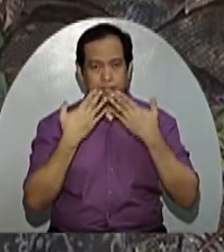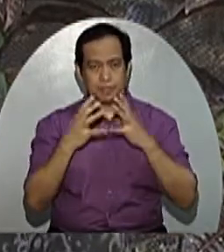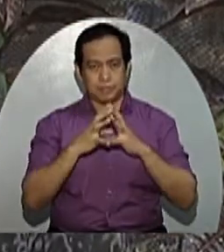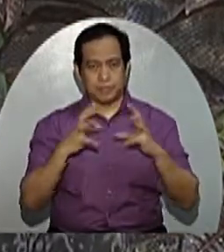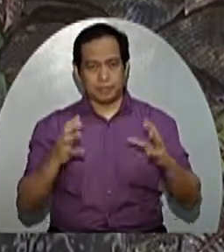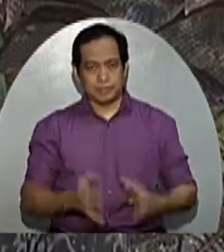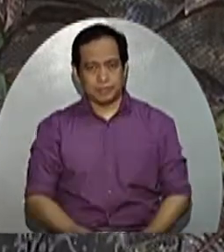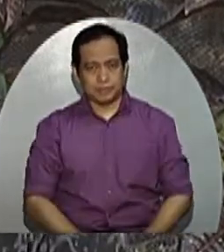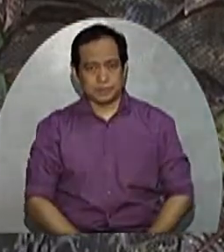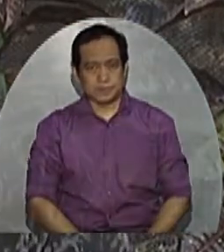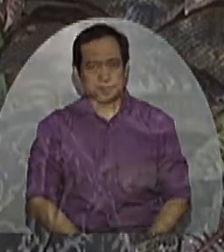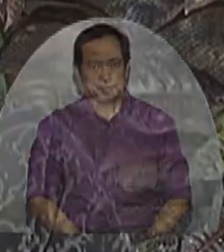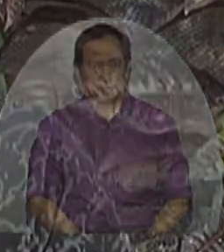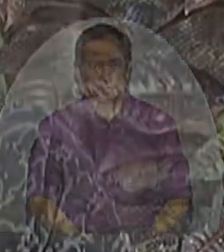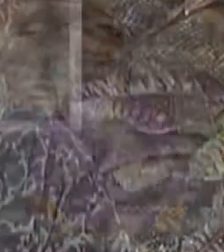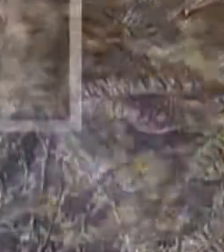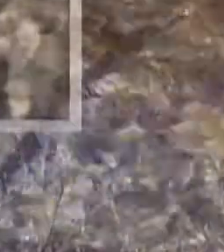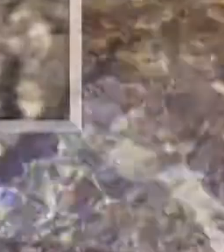Maraming salamat po.